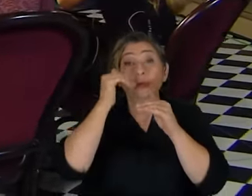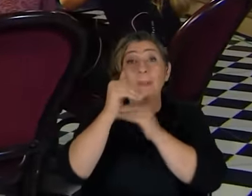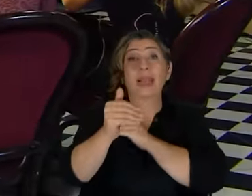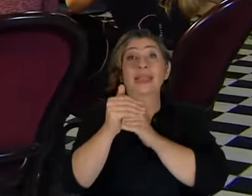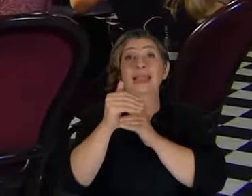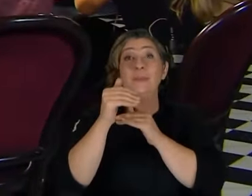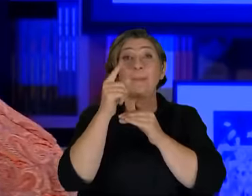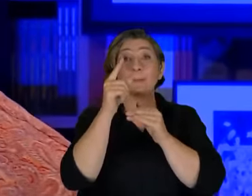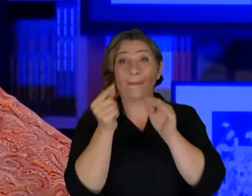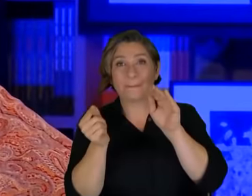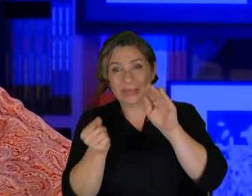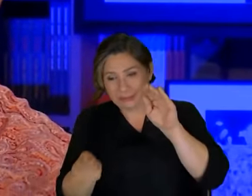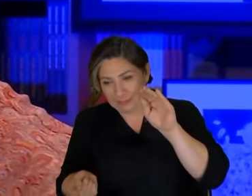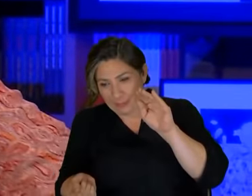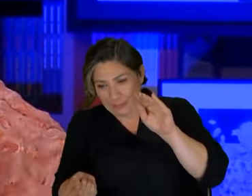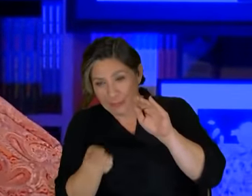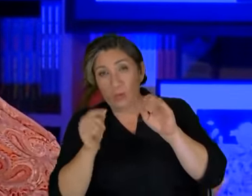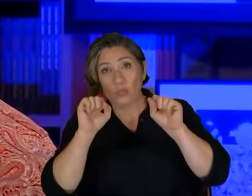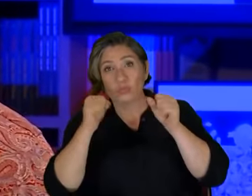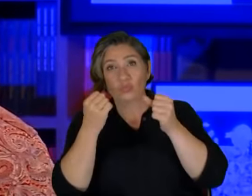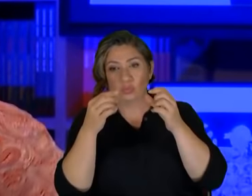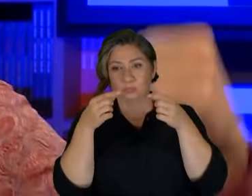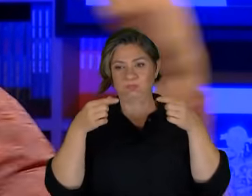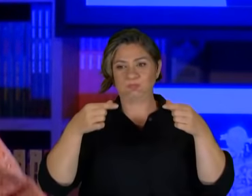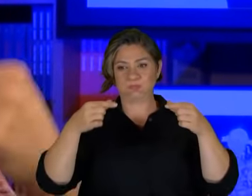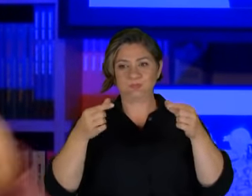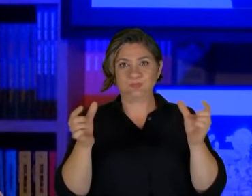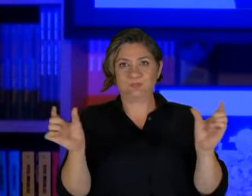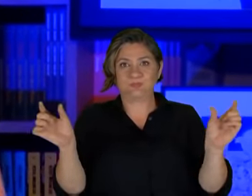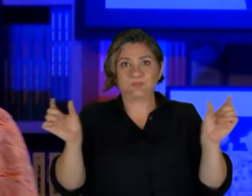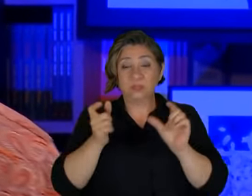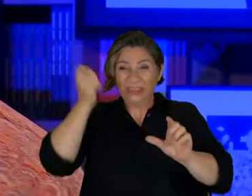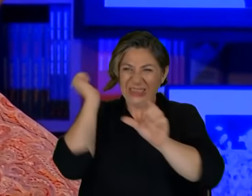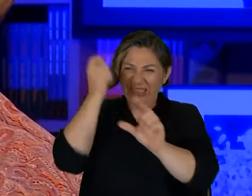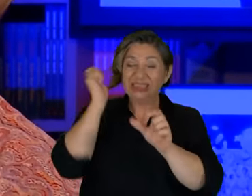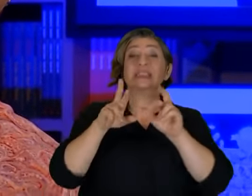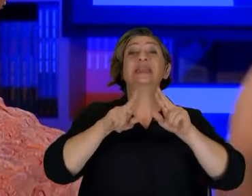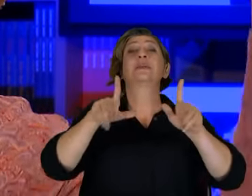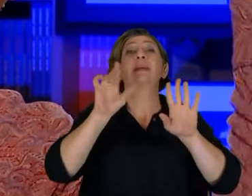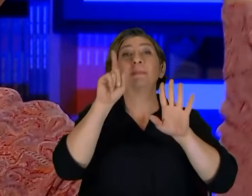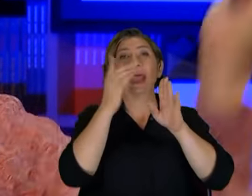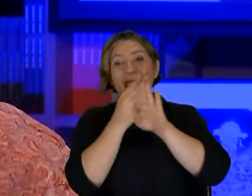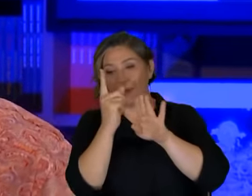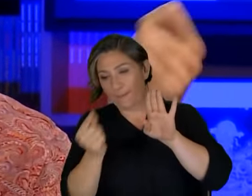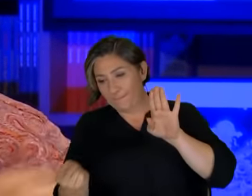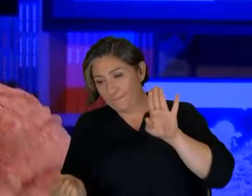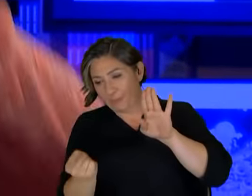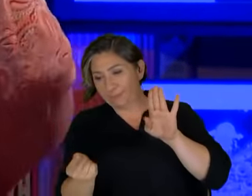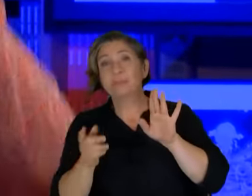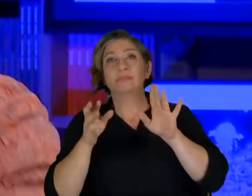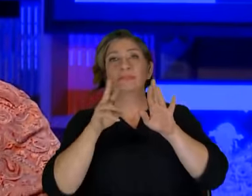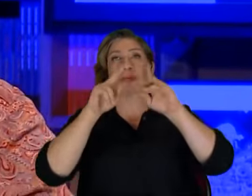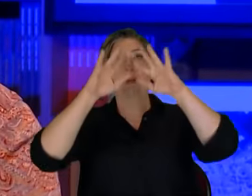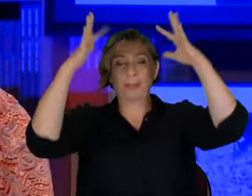bir bug var. Oyunun bug'ı. Buz o kadar kalın ki böyle saldırsan kıramazsın. Ama doğru bir yeri var böyle doğru açıda çat diye bir